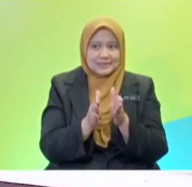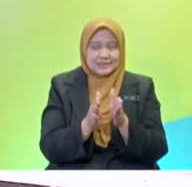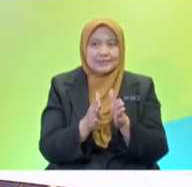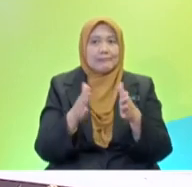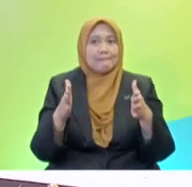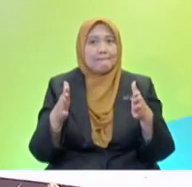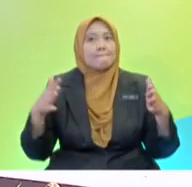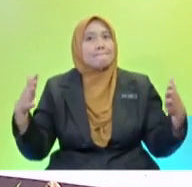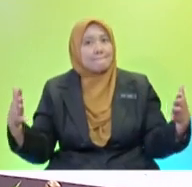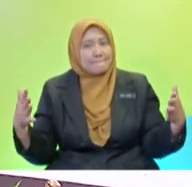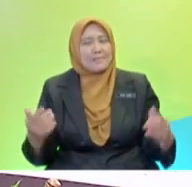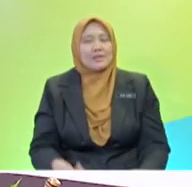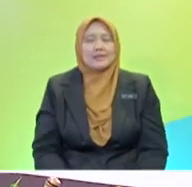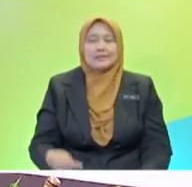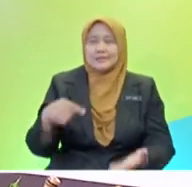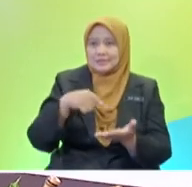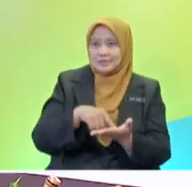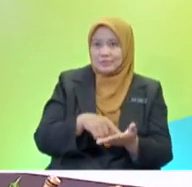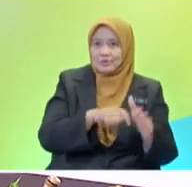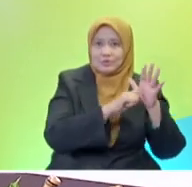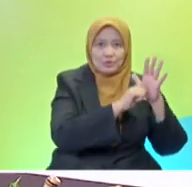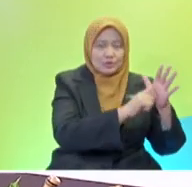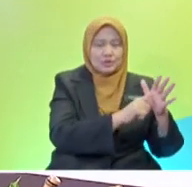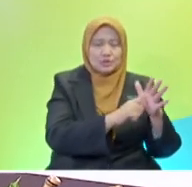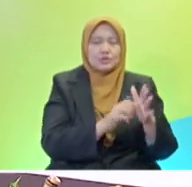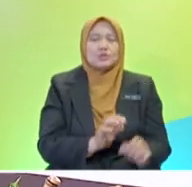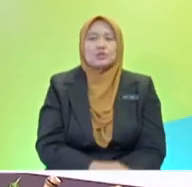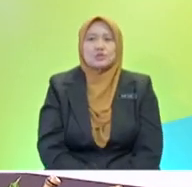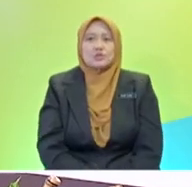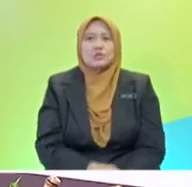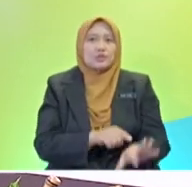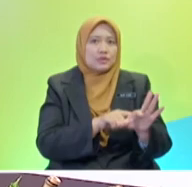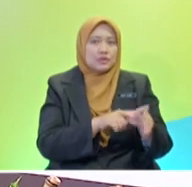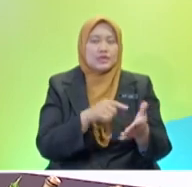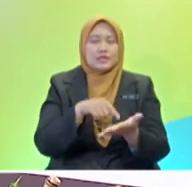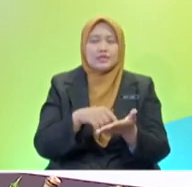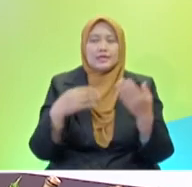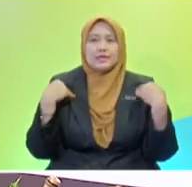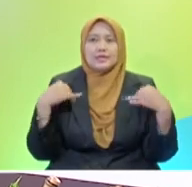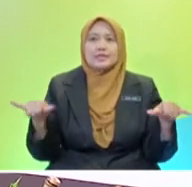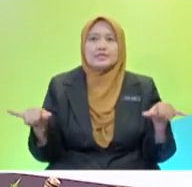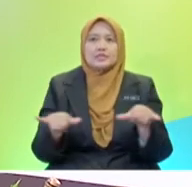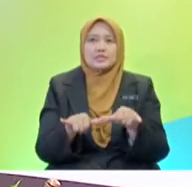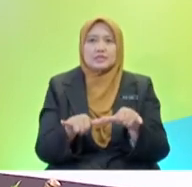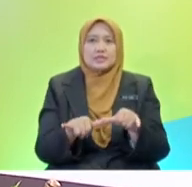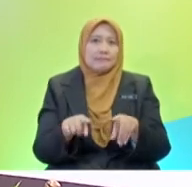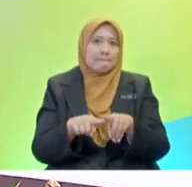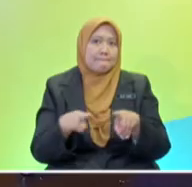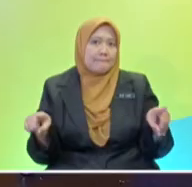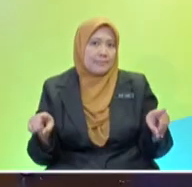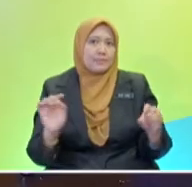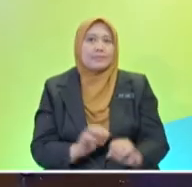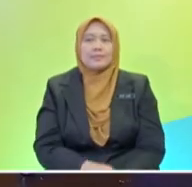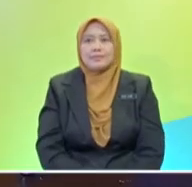besar. Ini menunjukkan daun-daun ini mempunyai saiz yang berbeza. Din, boleh tak bagi tahu